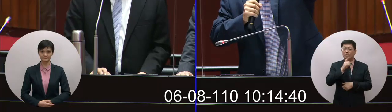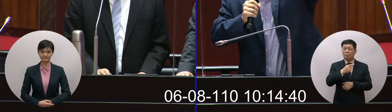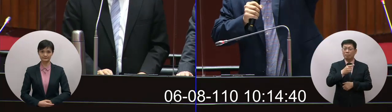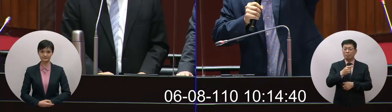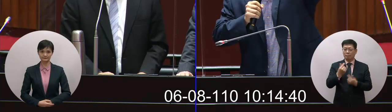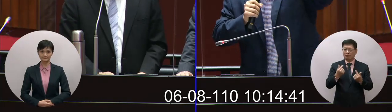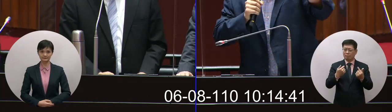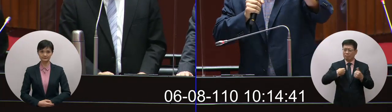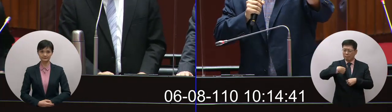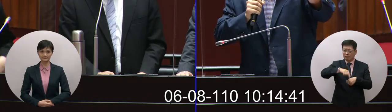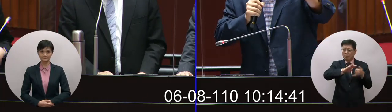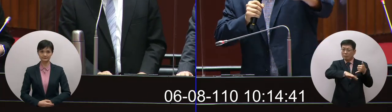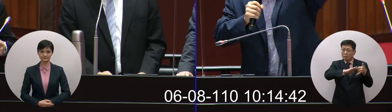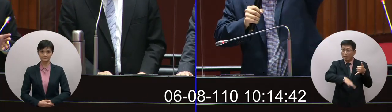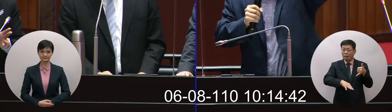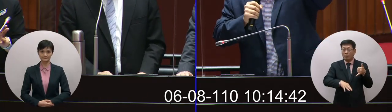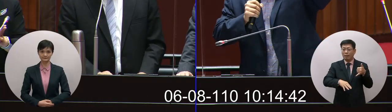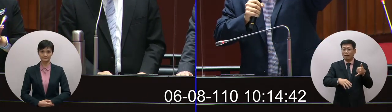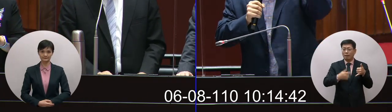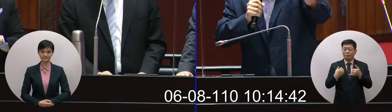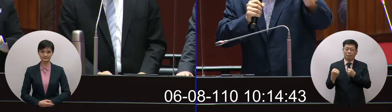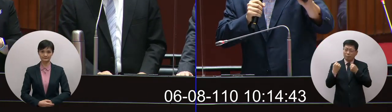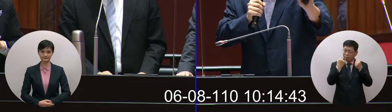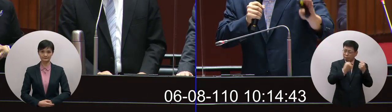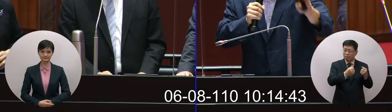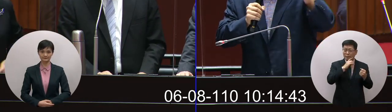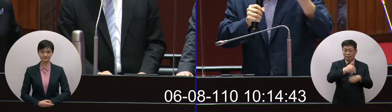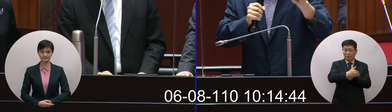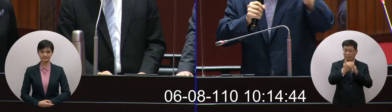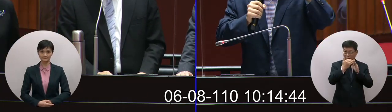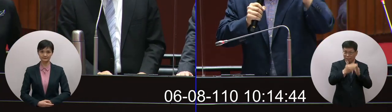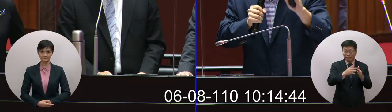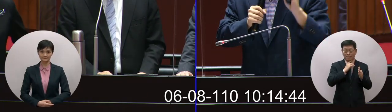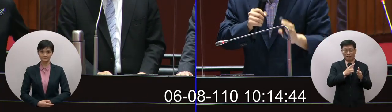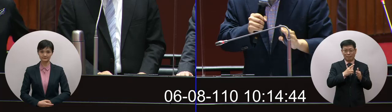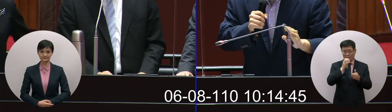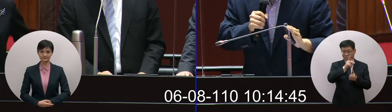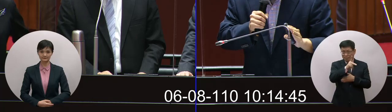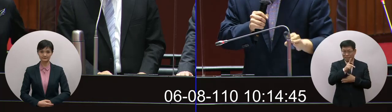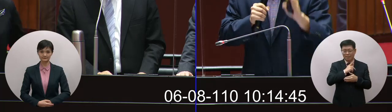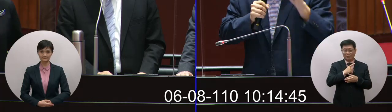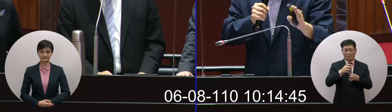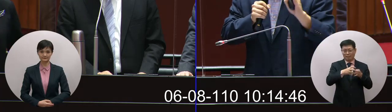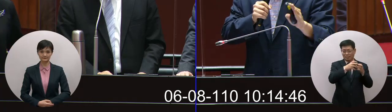个那个南部、哦、南部某一个管区的集中检疫所